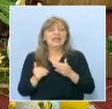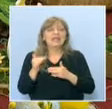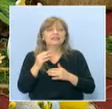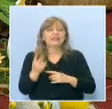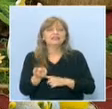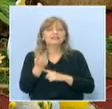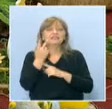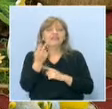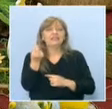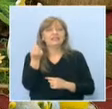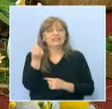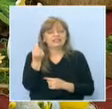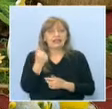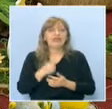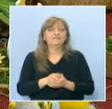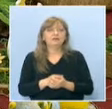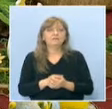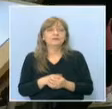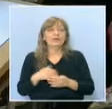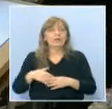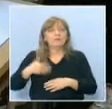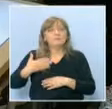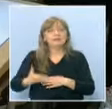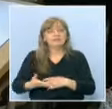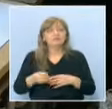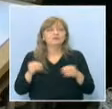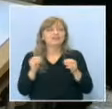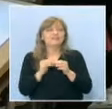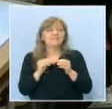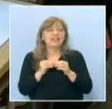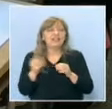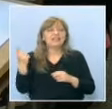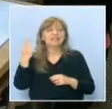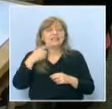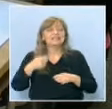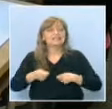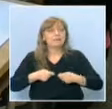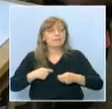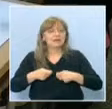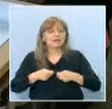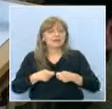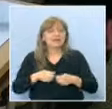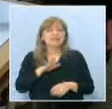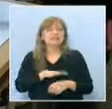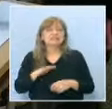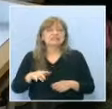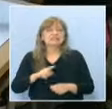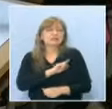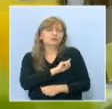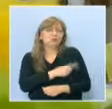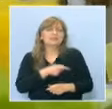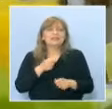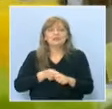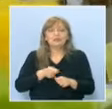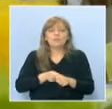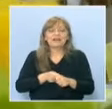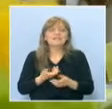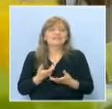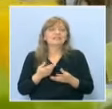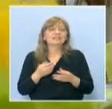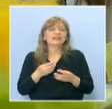от двата базара. Предстои ни Великденски базар. Децата вече усилено изработват изделия за